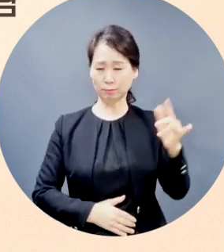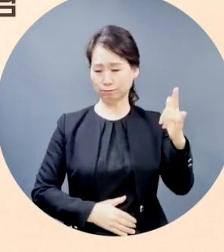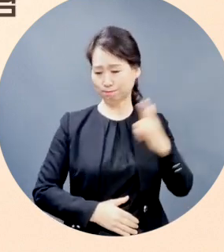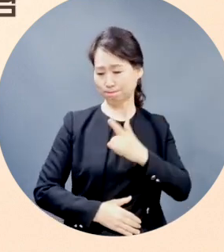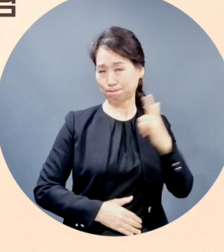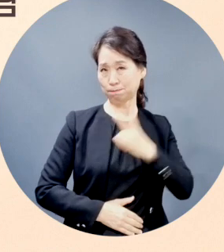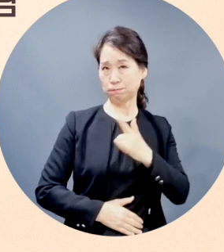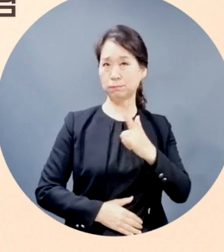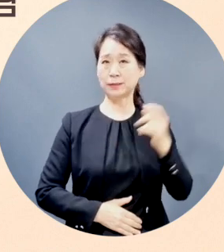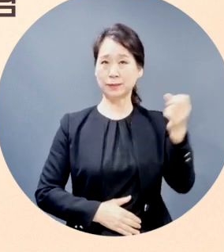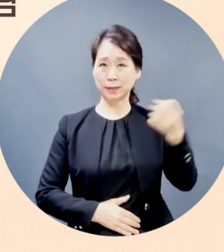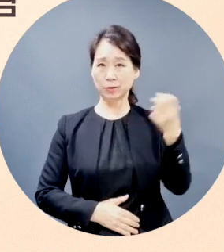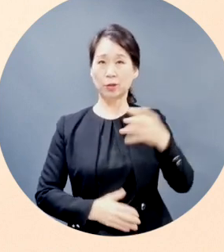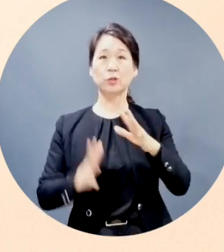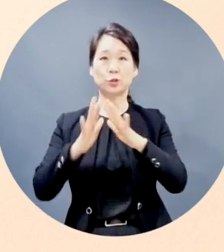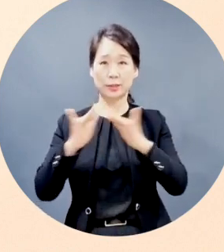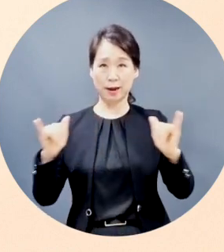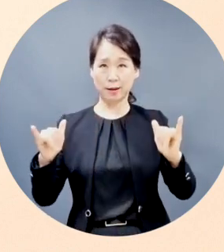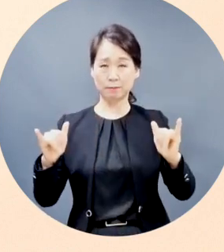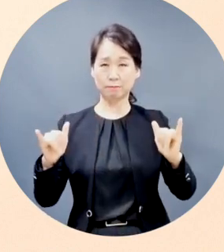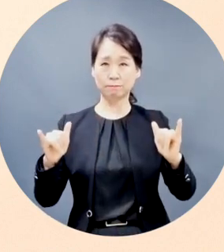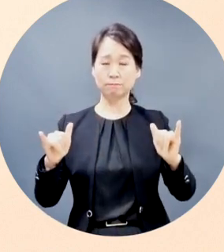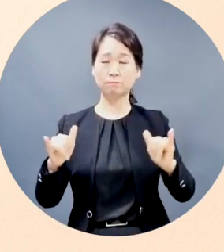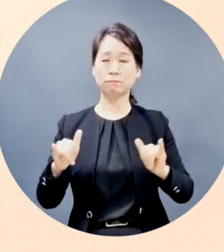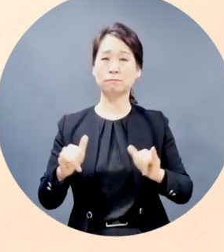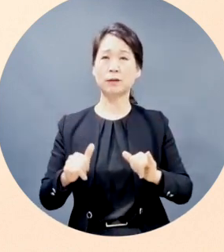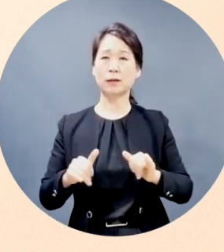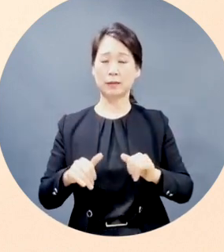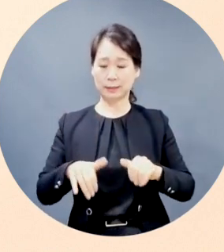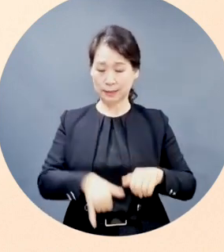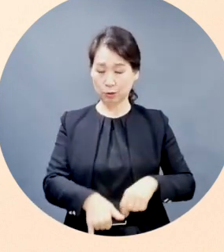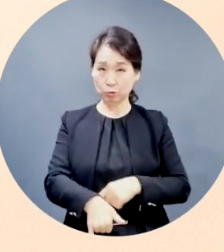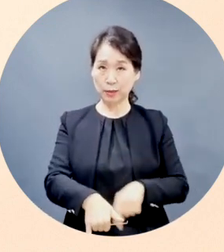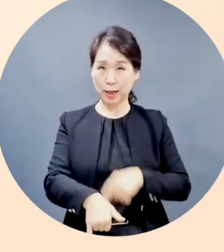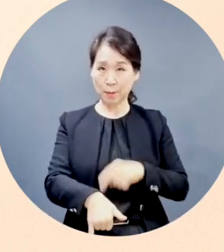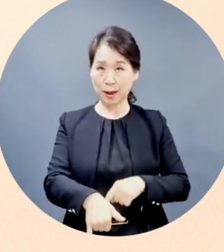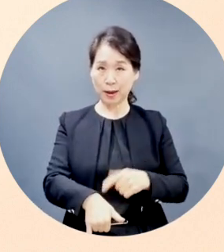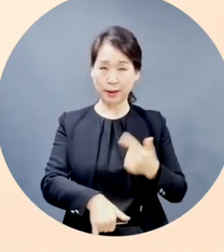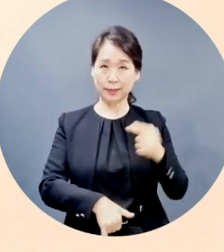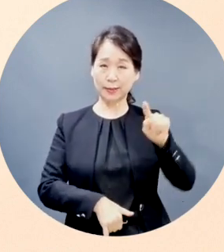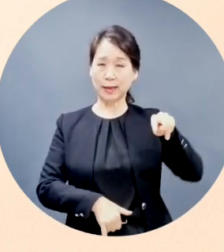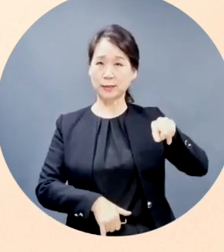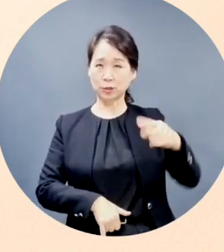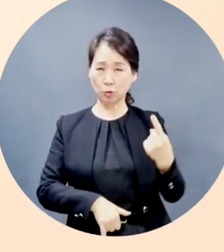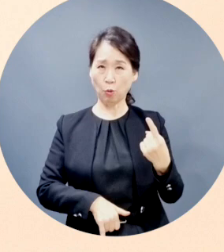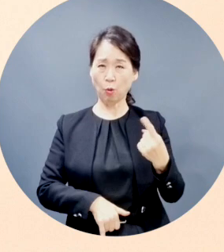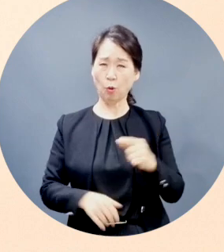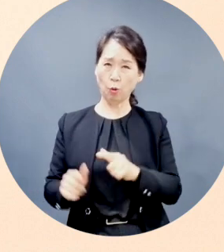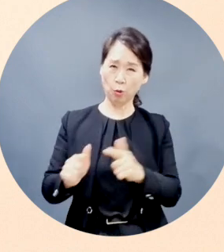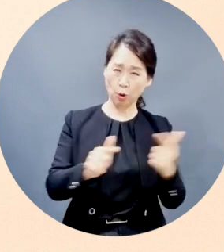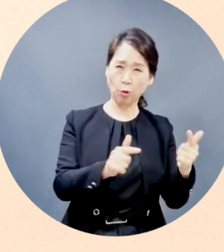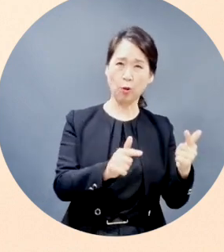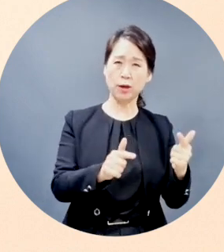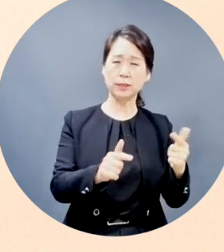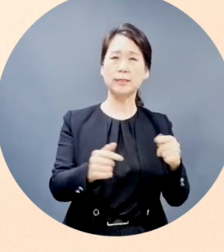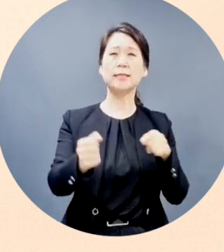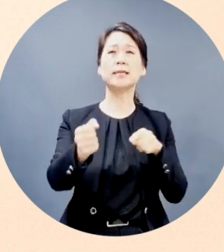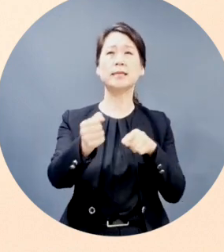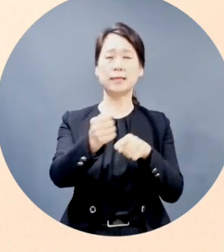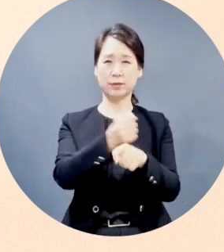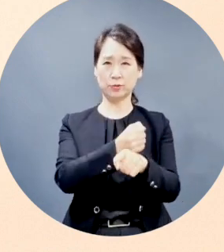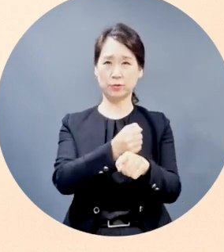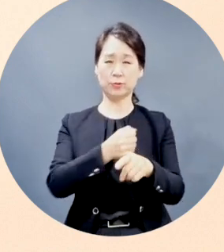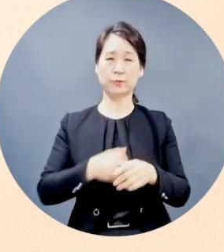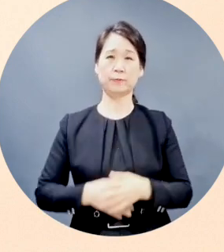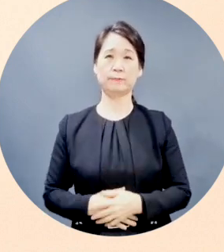사람에게도 위험이 높을 수 있고 유방에 지속적인 문제나 자궁내막, 난소, 대장에 악성 종양이